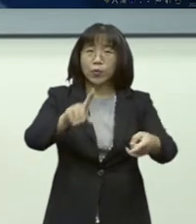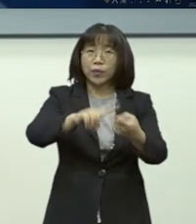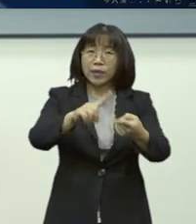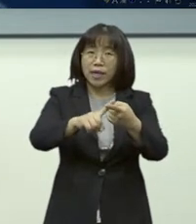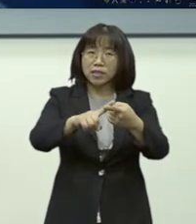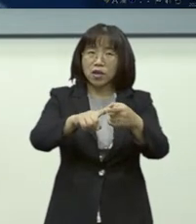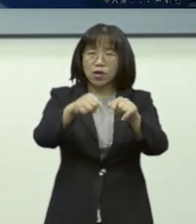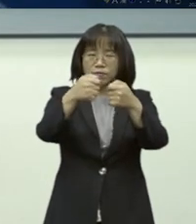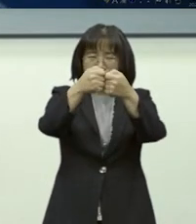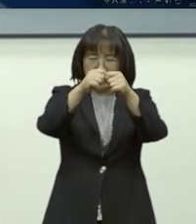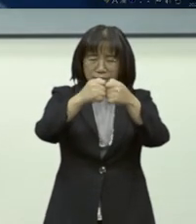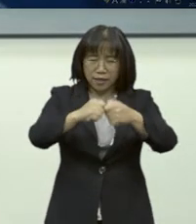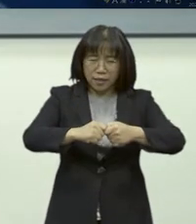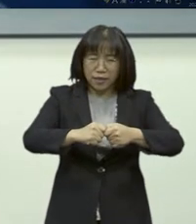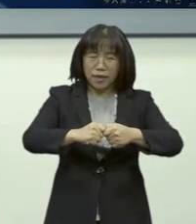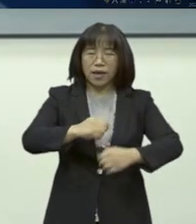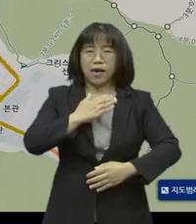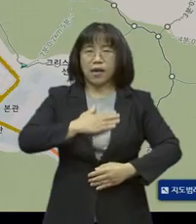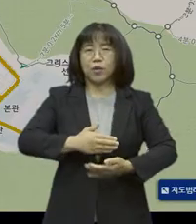수록돼 있습니다